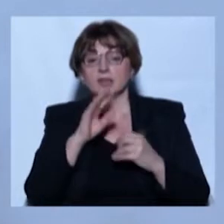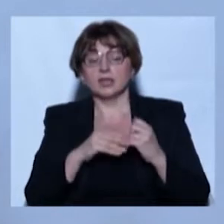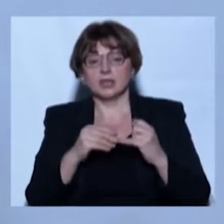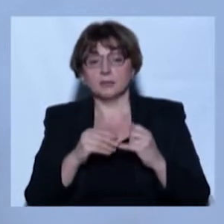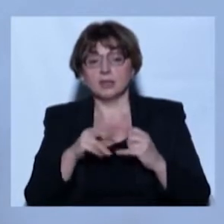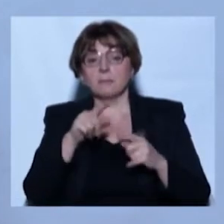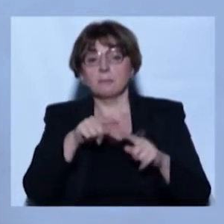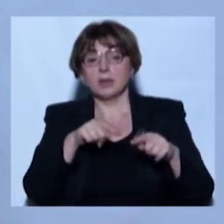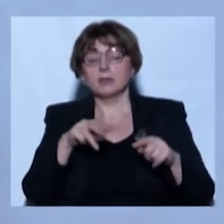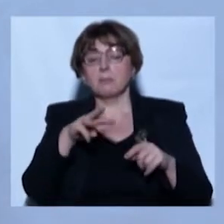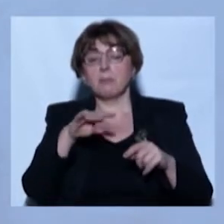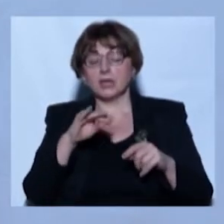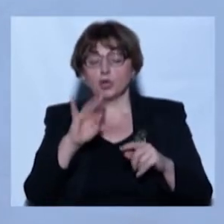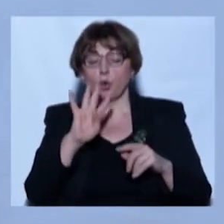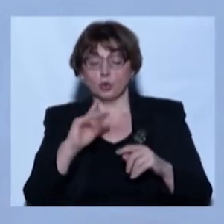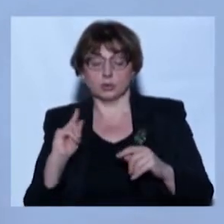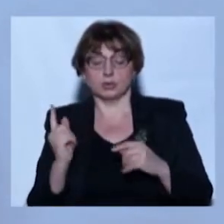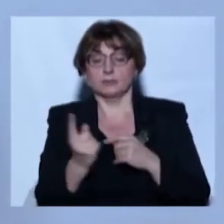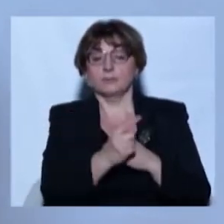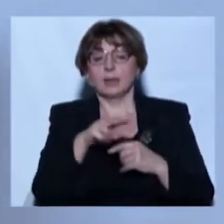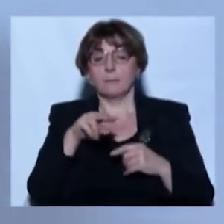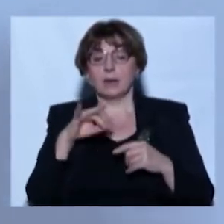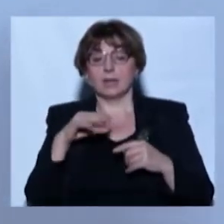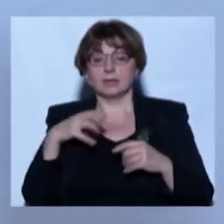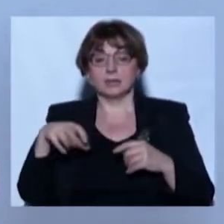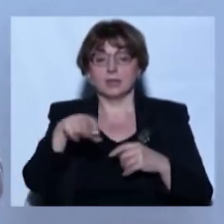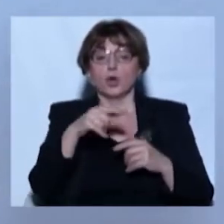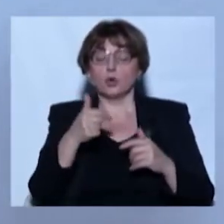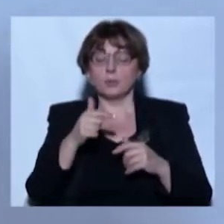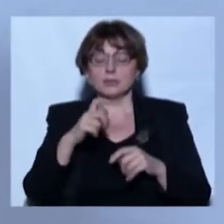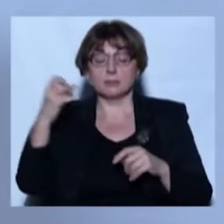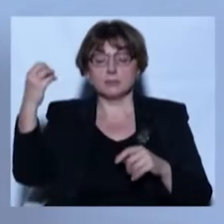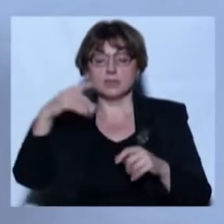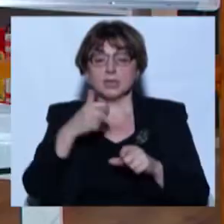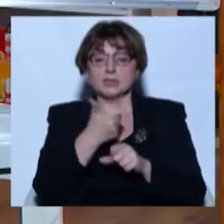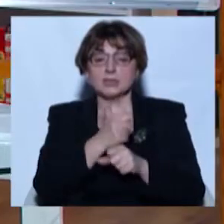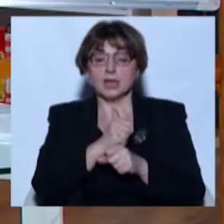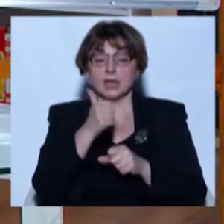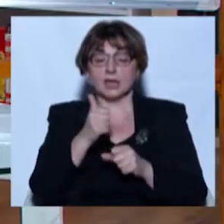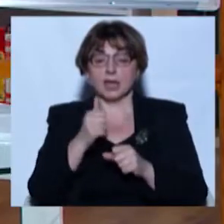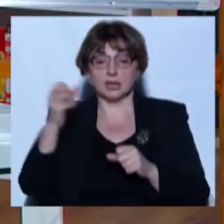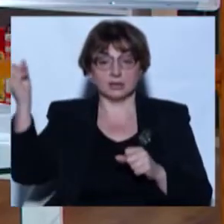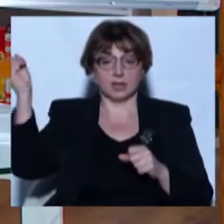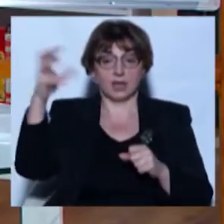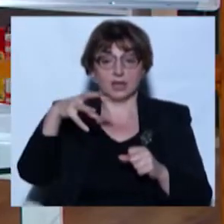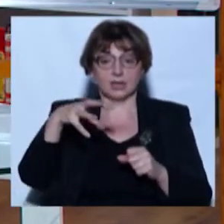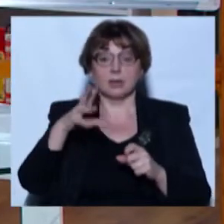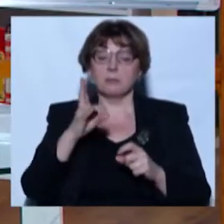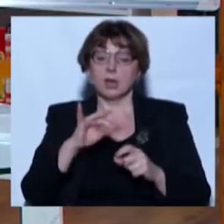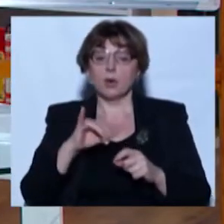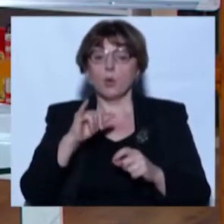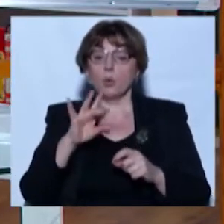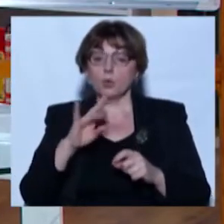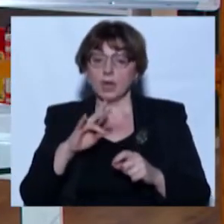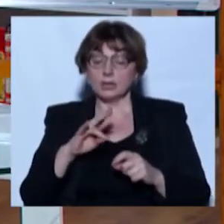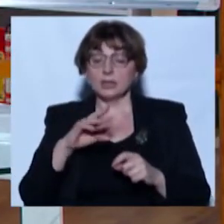da Marsiari, Irveli, Otri Planeta, Runlepsat, Mse, Zalian Argatanateps, Magram, Magaltat, Urans, da Neptuns, Mzek